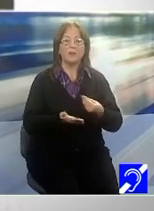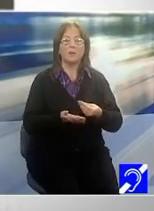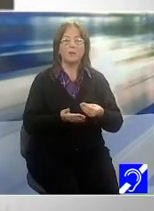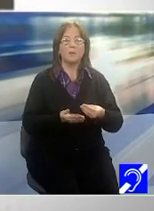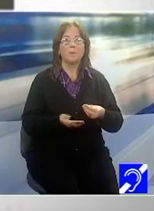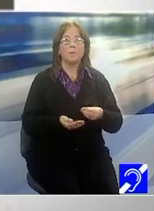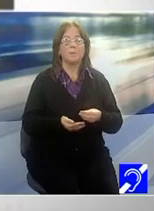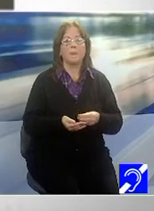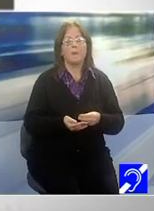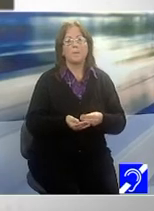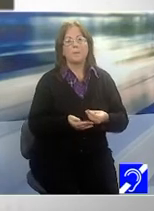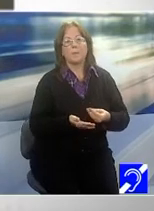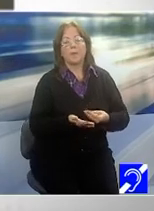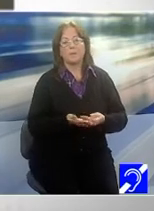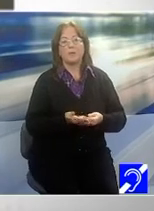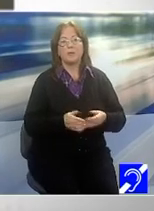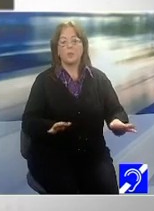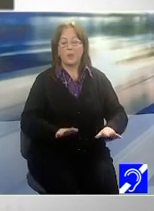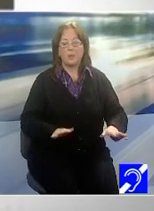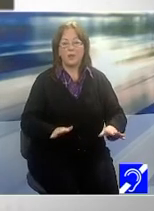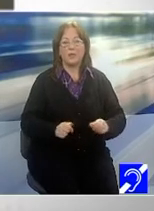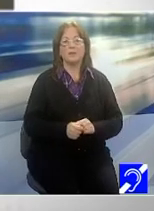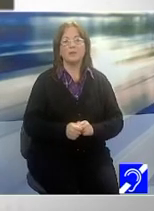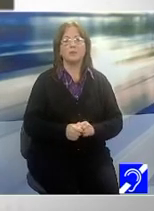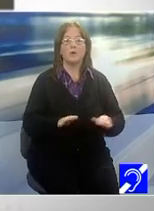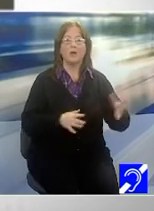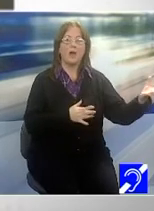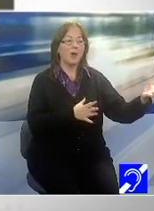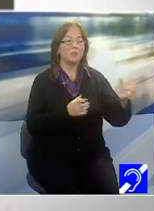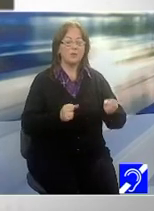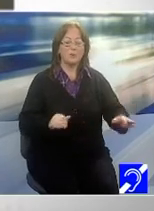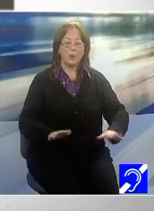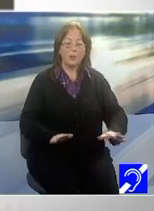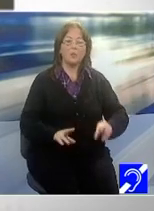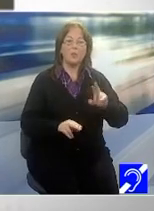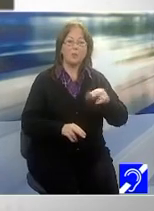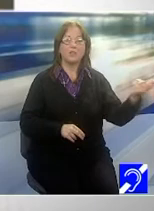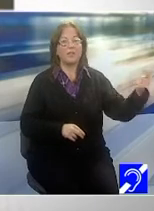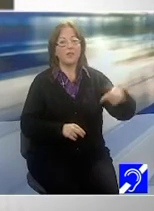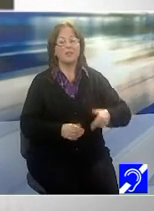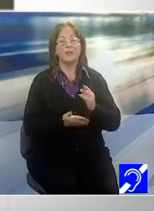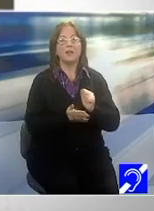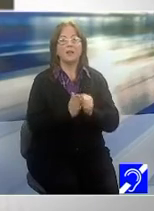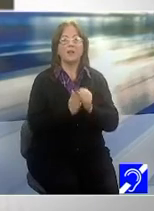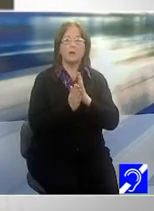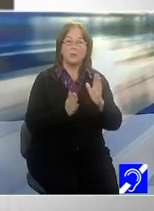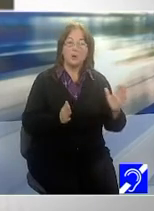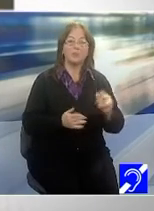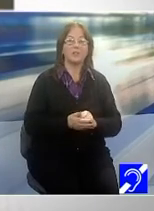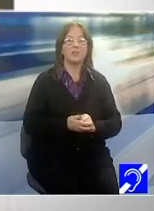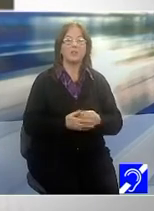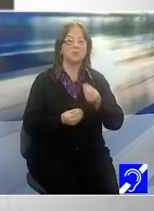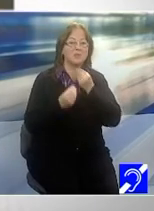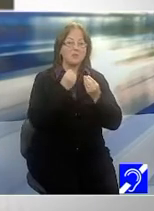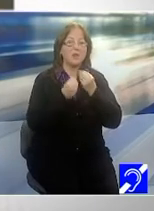prin care să-i aducem pe copii și să-i învățăm că pot veni de foarte mici la bibliotecă. Dacă vin și învață și o limbă străină, e cu